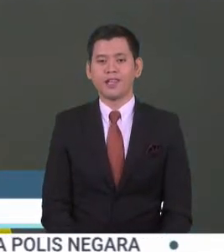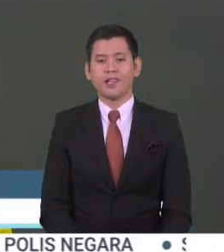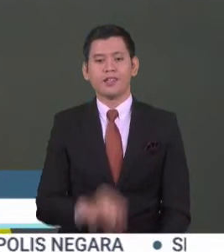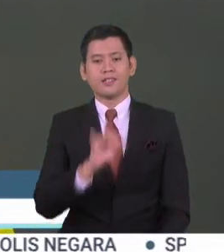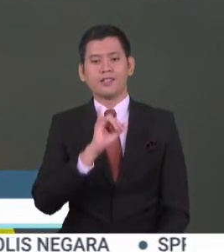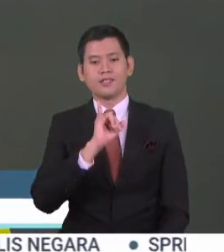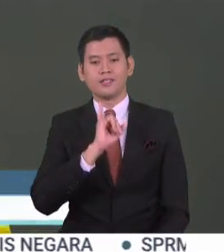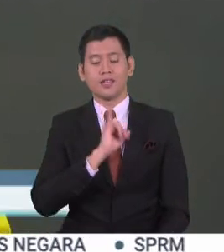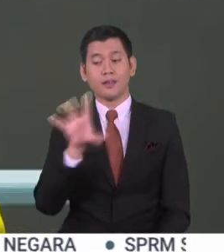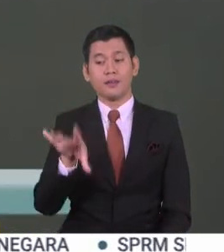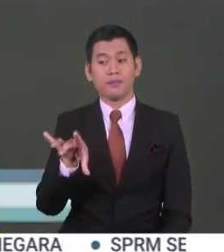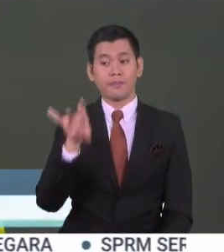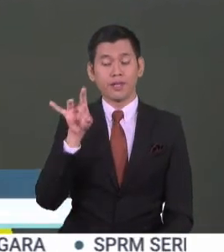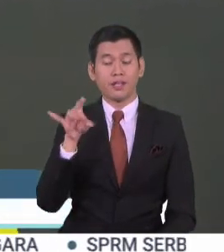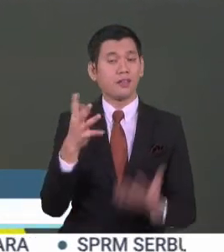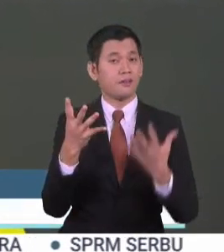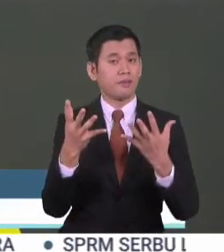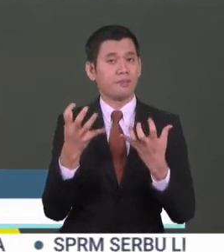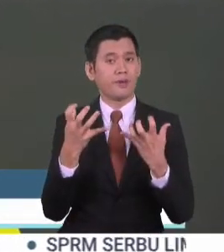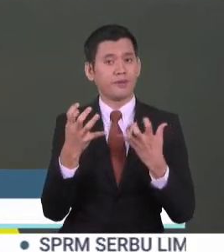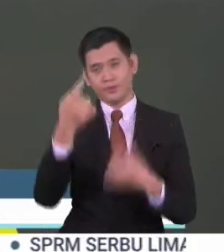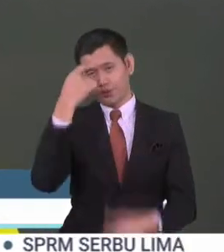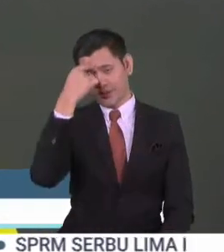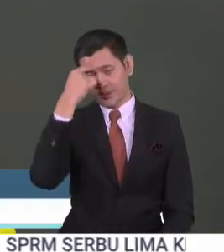Saya memilih untuk